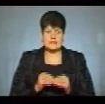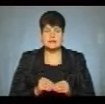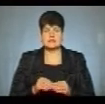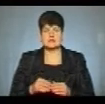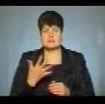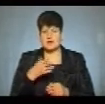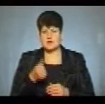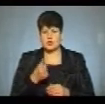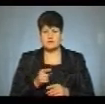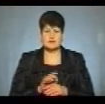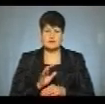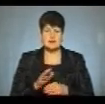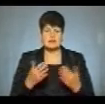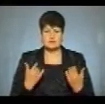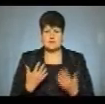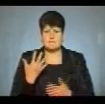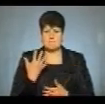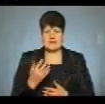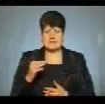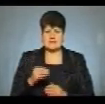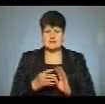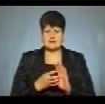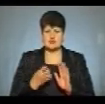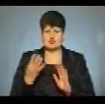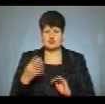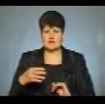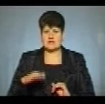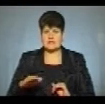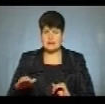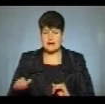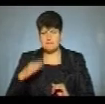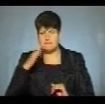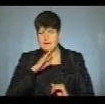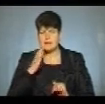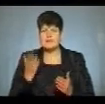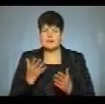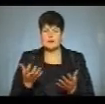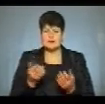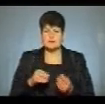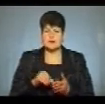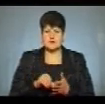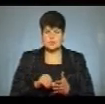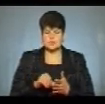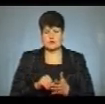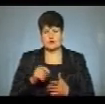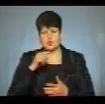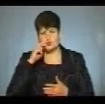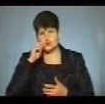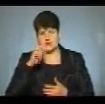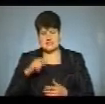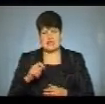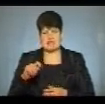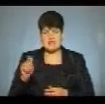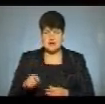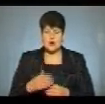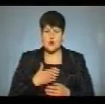громадської організації відправили на відпочинок 5940 дітей, батьки яких брали участь у російсько-українській війні. Громадська